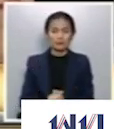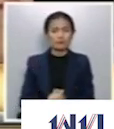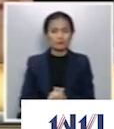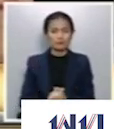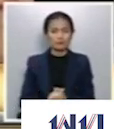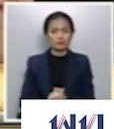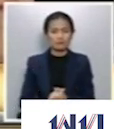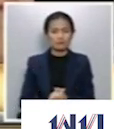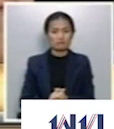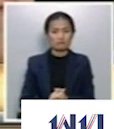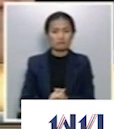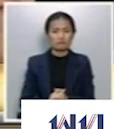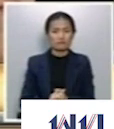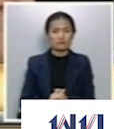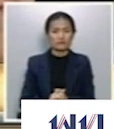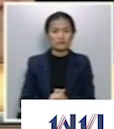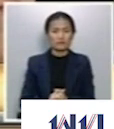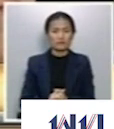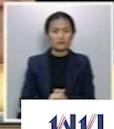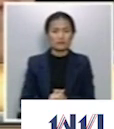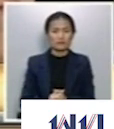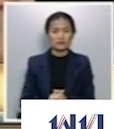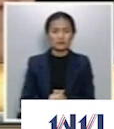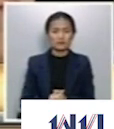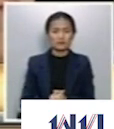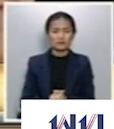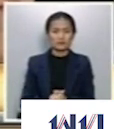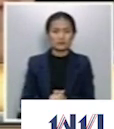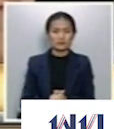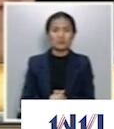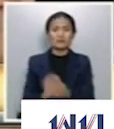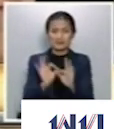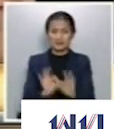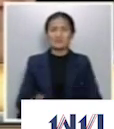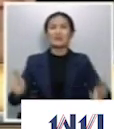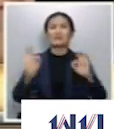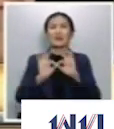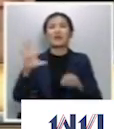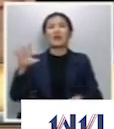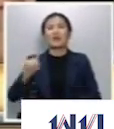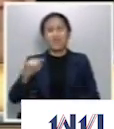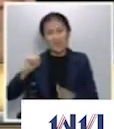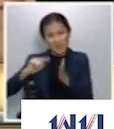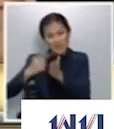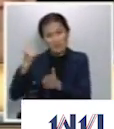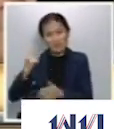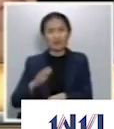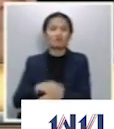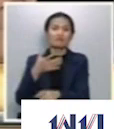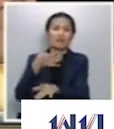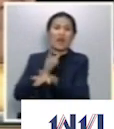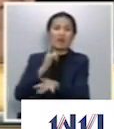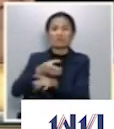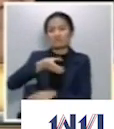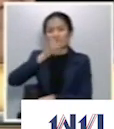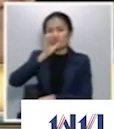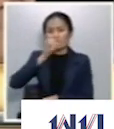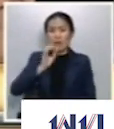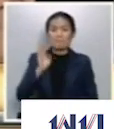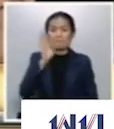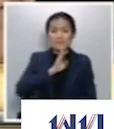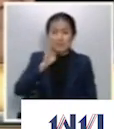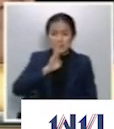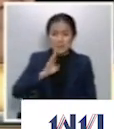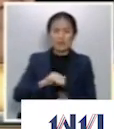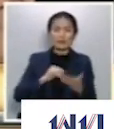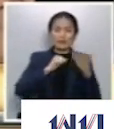ที่หนักๆ ก็คือจะเป็นเรื่องของเครื่องดื่มแอลกอฮอล์เหล้าเบียร์นะคะแล้วก็เป็นยาเสพติด